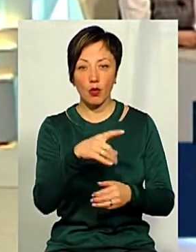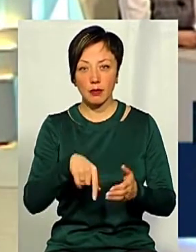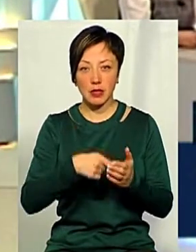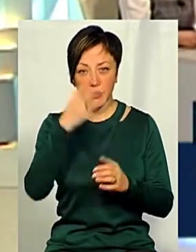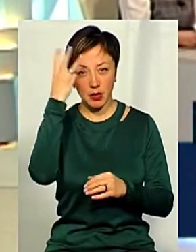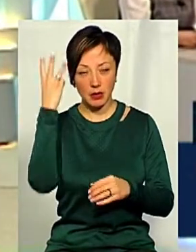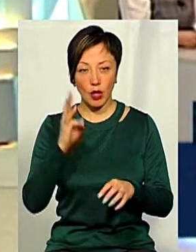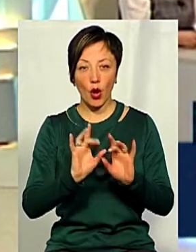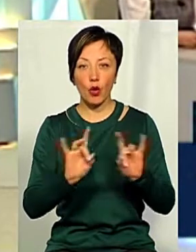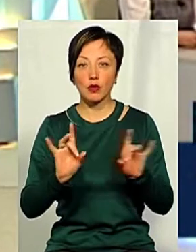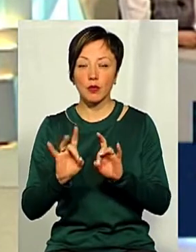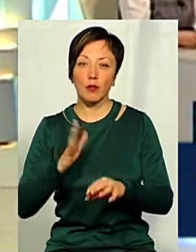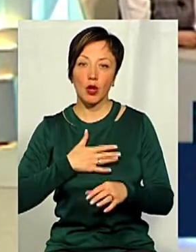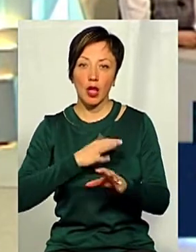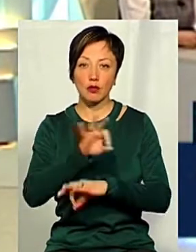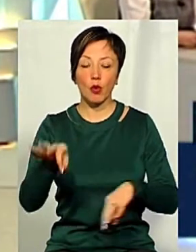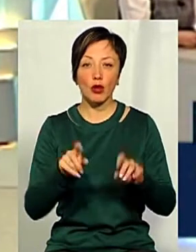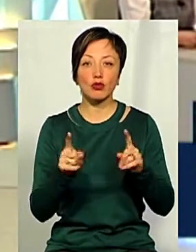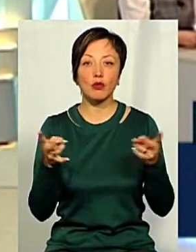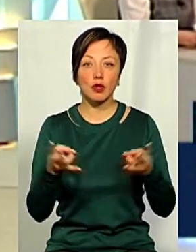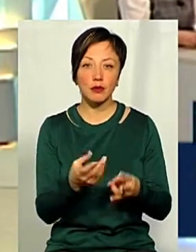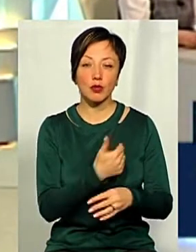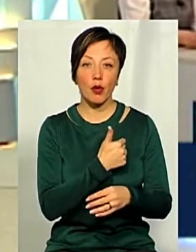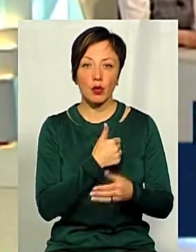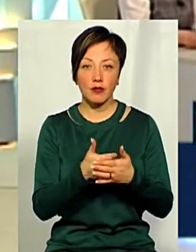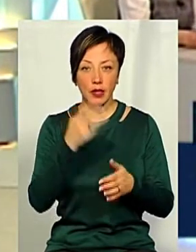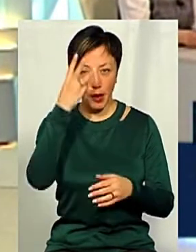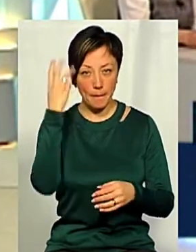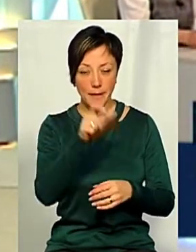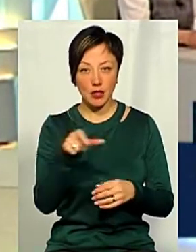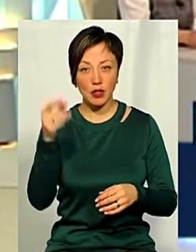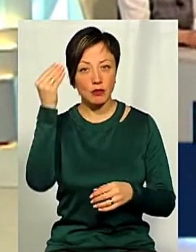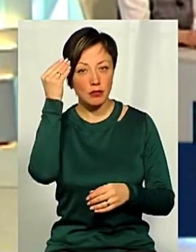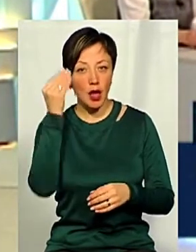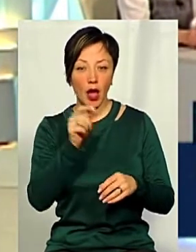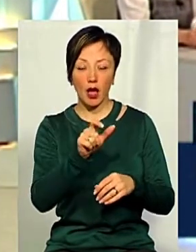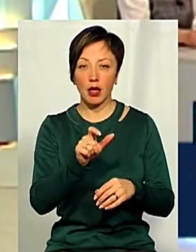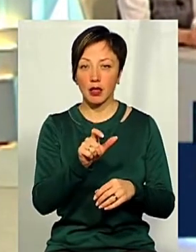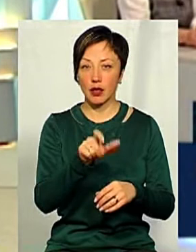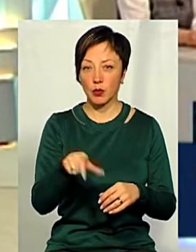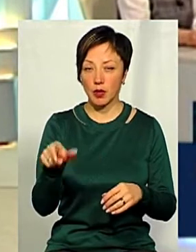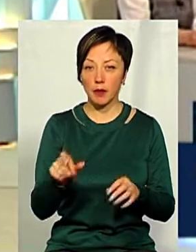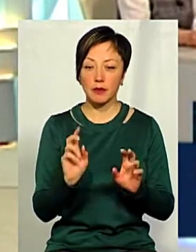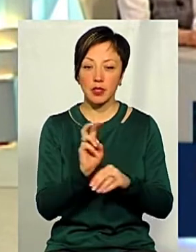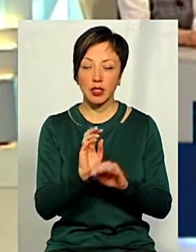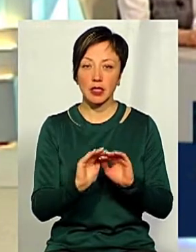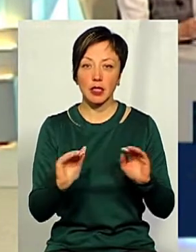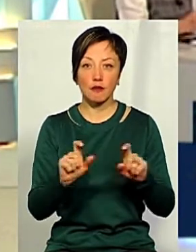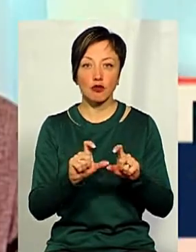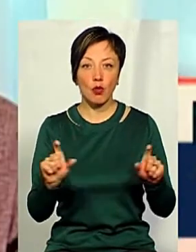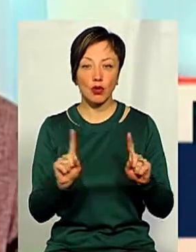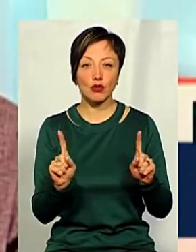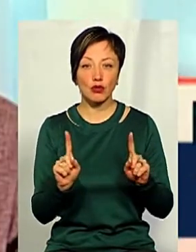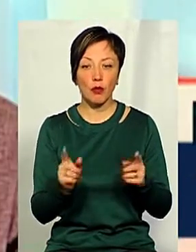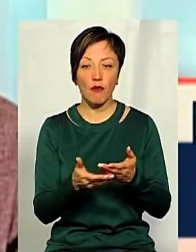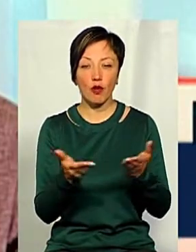Хмельницького розповісти про наш проект, що потрібно, що ми хочемо від хмельничан, почути думки хмельничан. Ми зараз пішли до дітей в школи для того, щоб